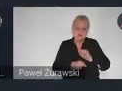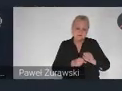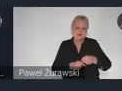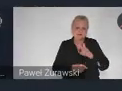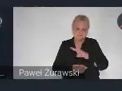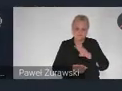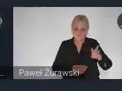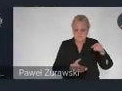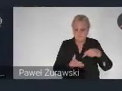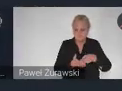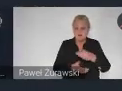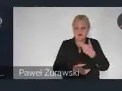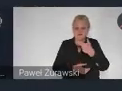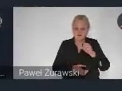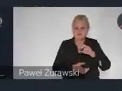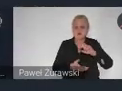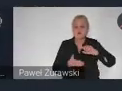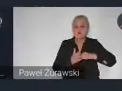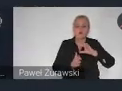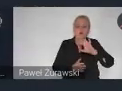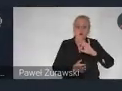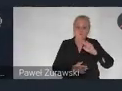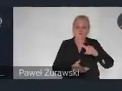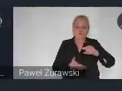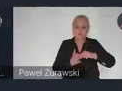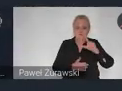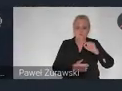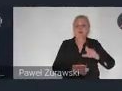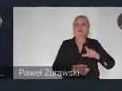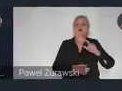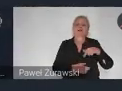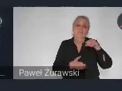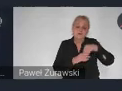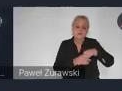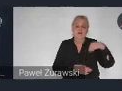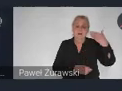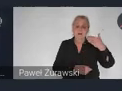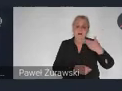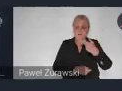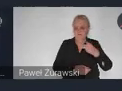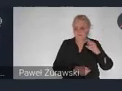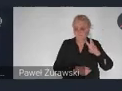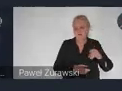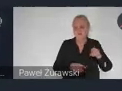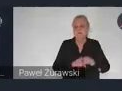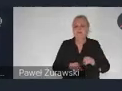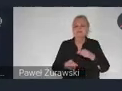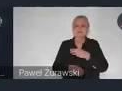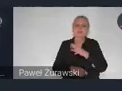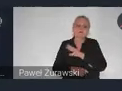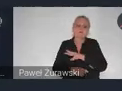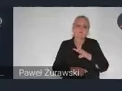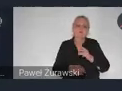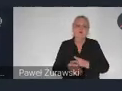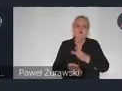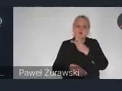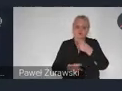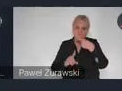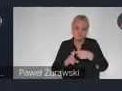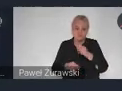internetowej nif.gov.pl w zakładce właśnie akademianif oraz na stronie programu dostępność